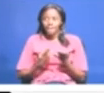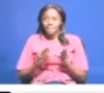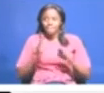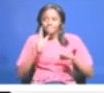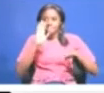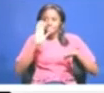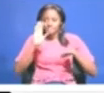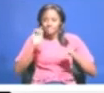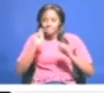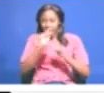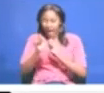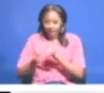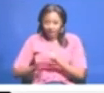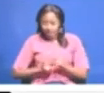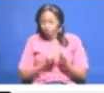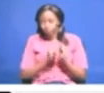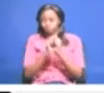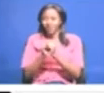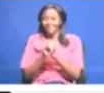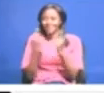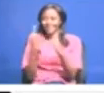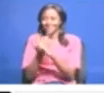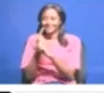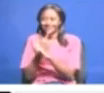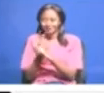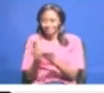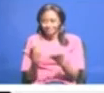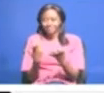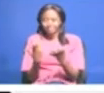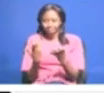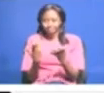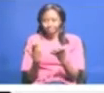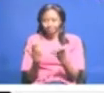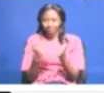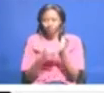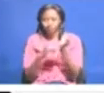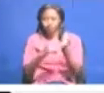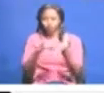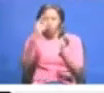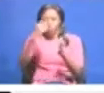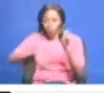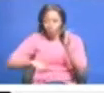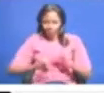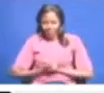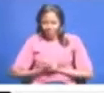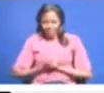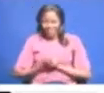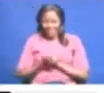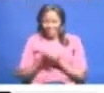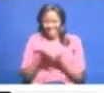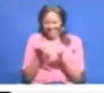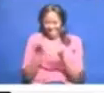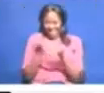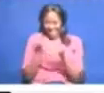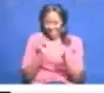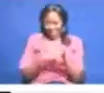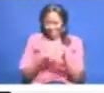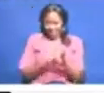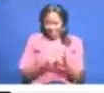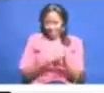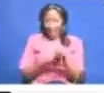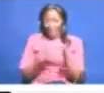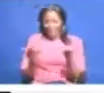ulinzi wana mechi pale. Hii inaashiria kwamba wakati wowote kutoka sasa huenda amiri mkuu wa